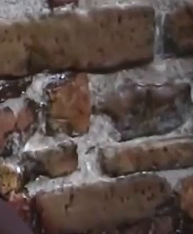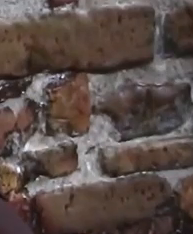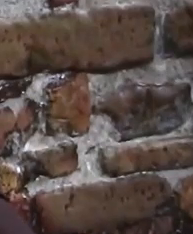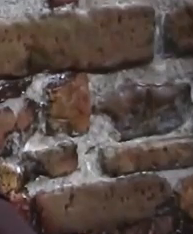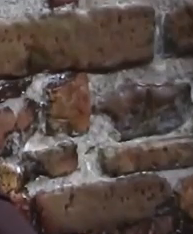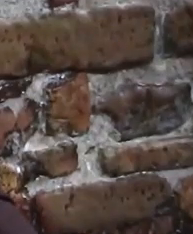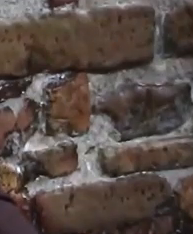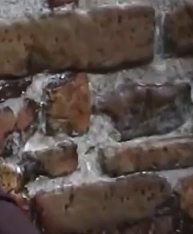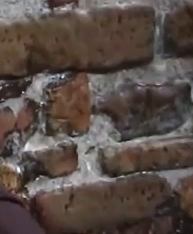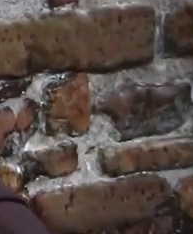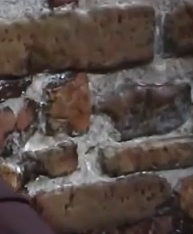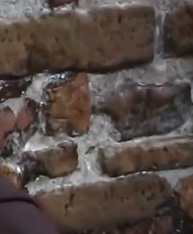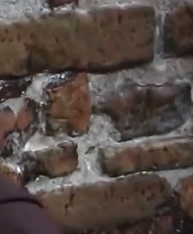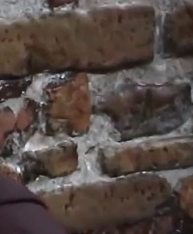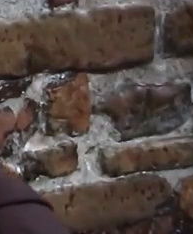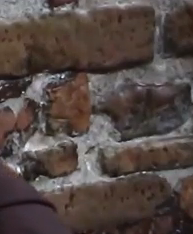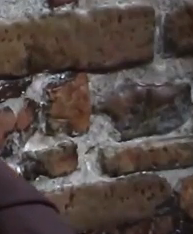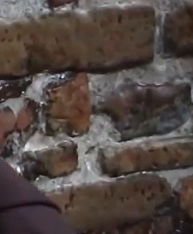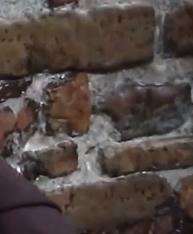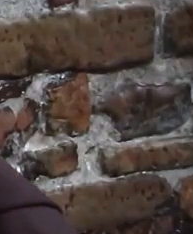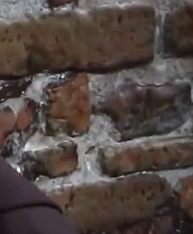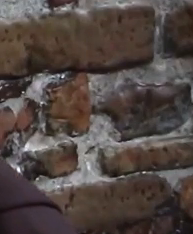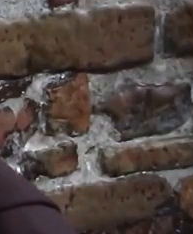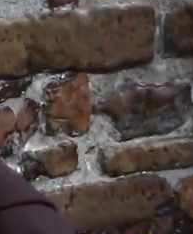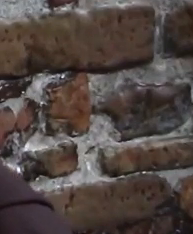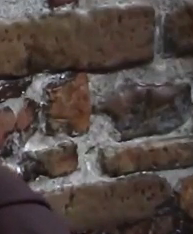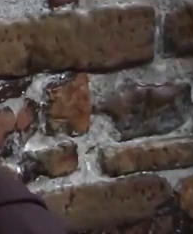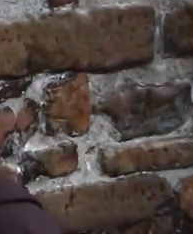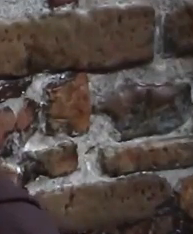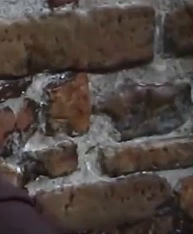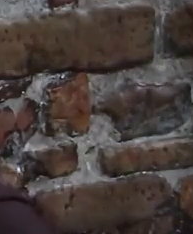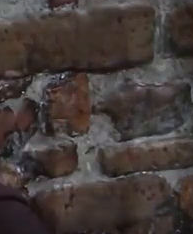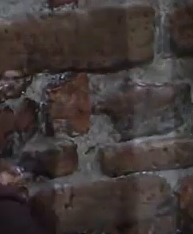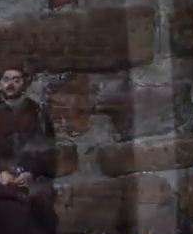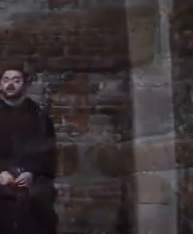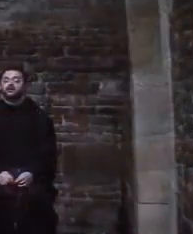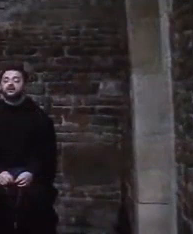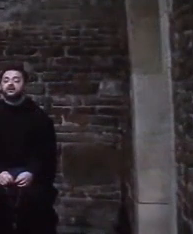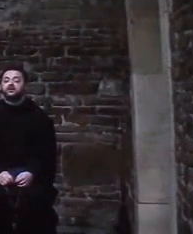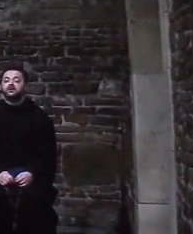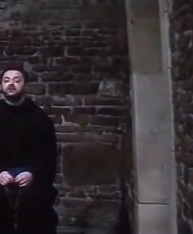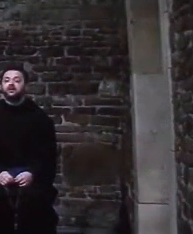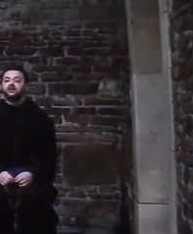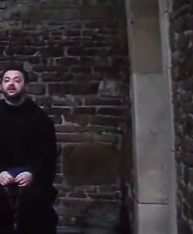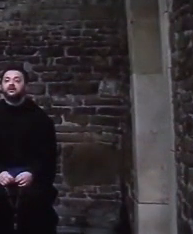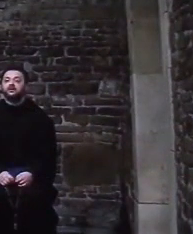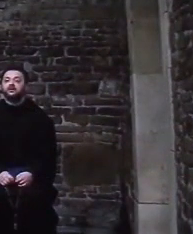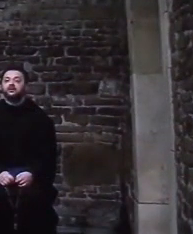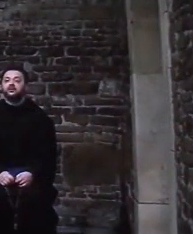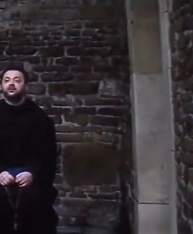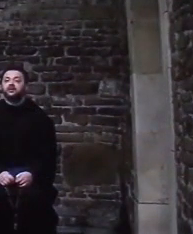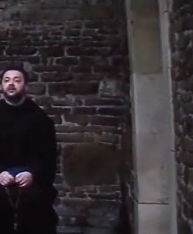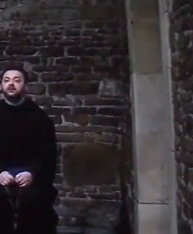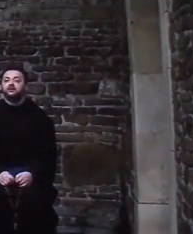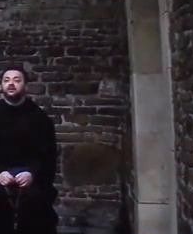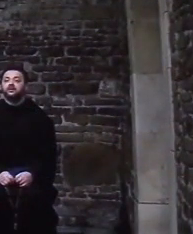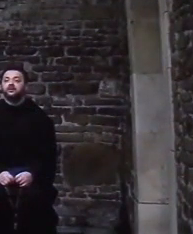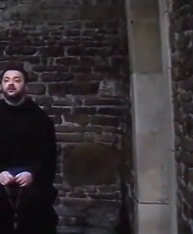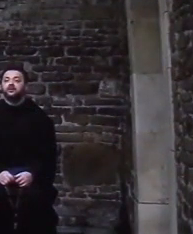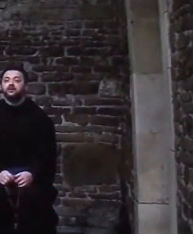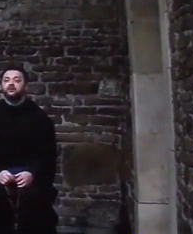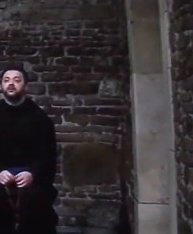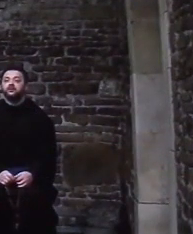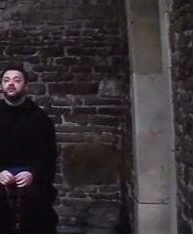entre todas las mujeres, y bendito es el fruto de tu vientre, Jesús. Santa María, Madre de Dios, prega per